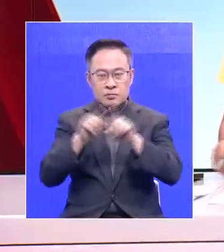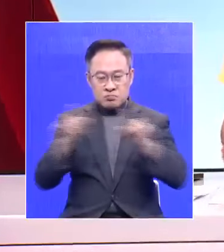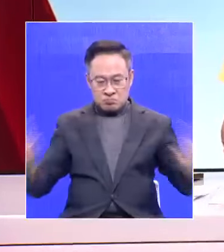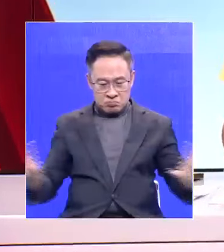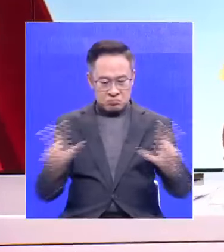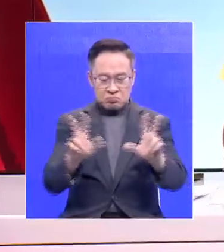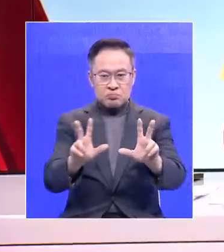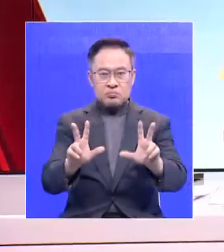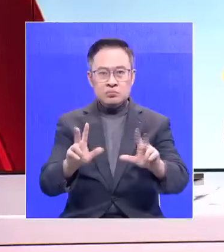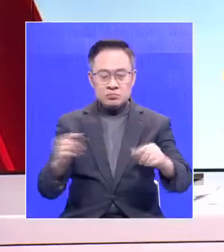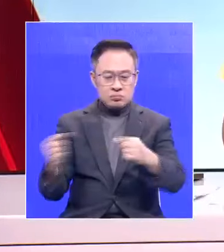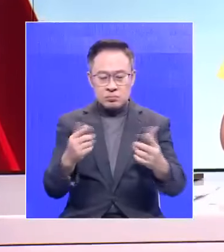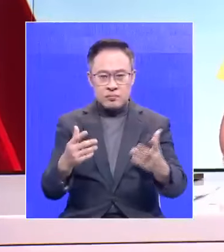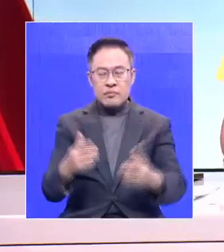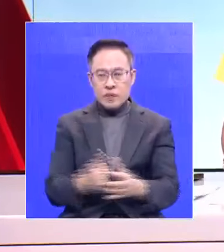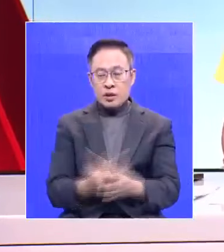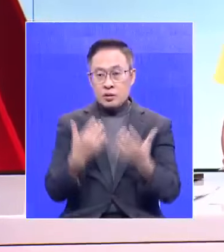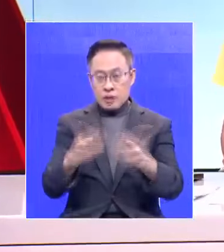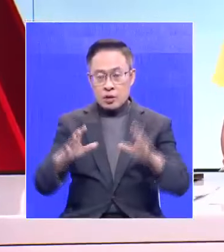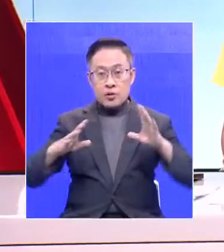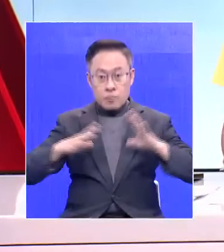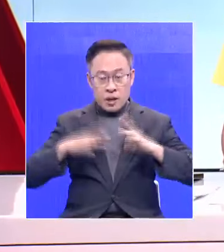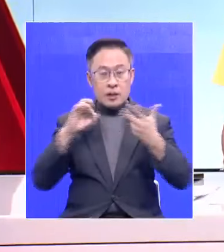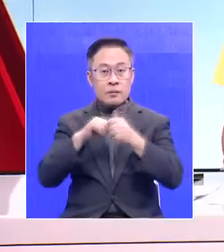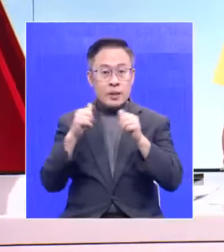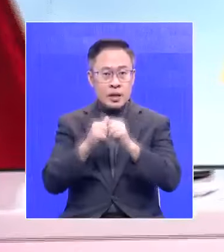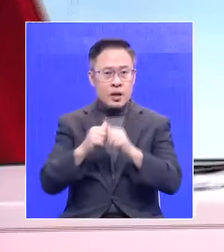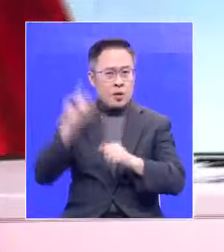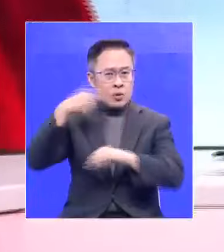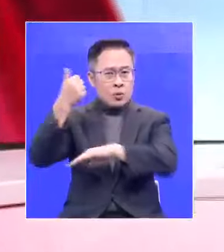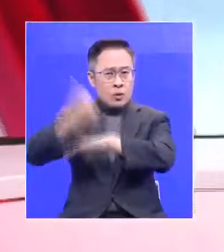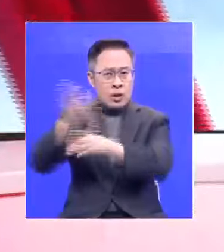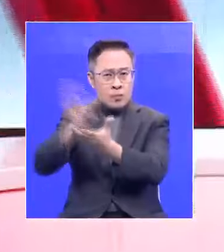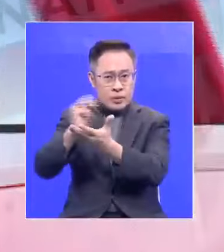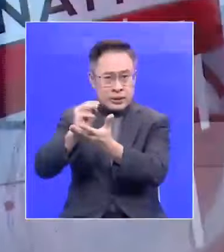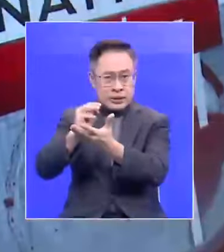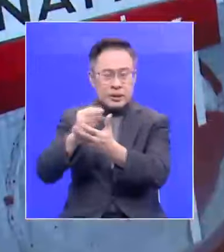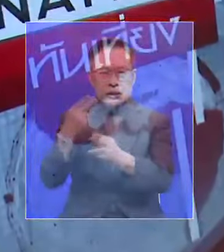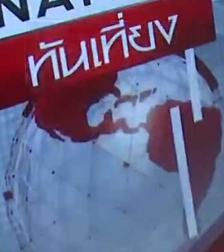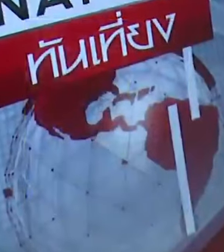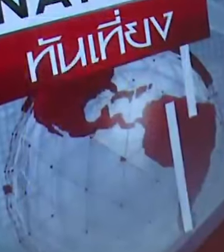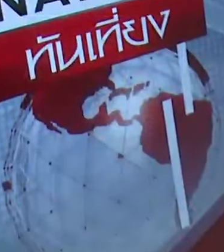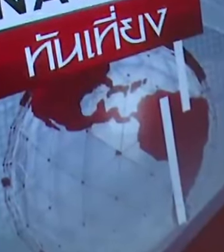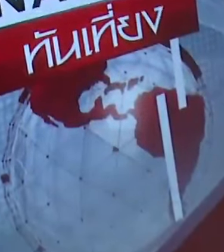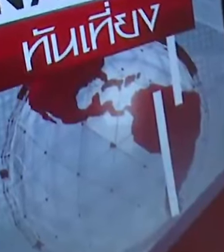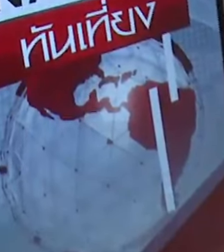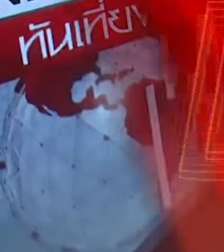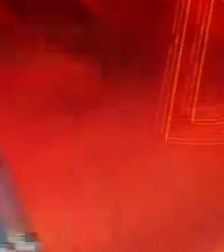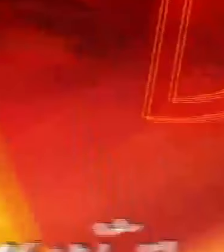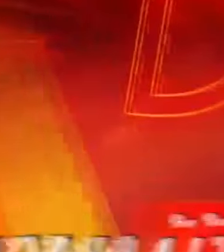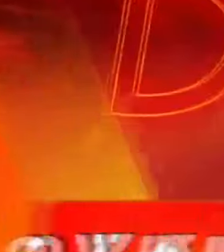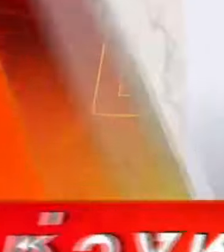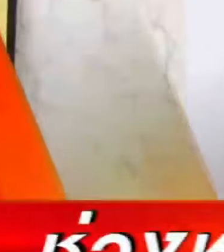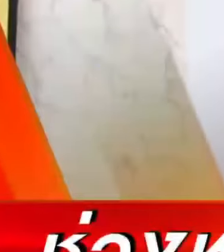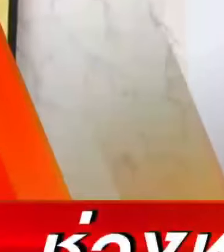ลเรื่องนี้จะออกมาเป็นยังไงกรณีของคุณต้นอ้อค่ะประธานมูลนิธิเป็น1เนี่ยแหละค่ะเมื่อเช้านี้เปิดใจกับทางเ